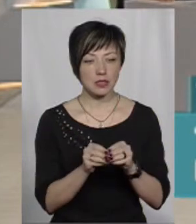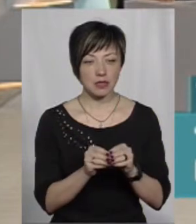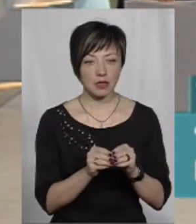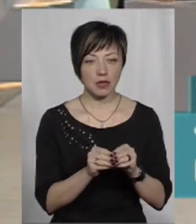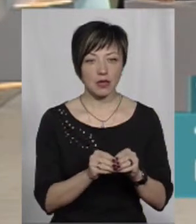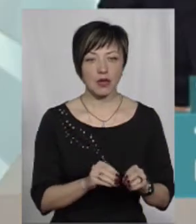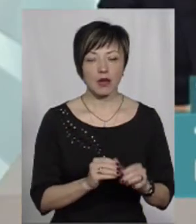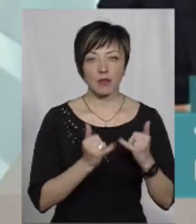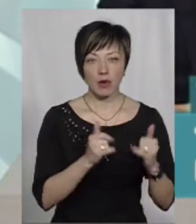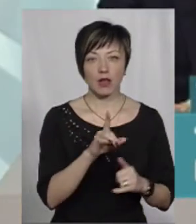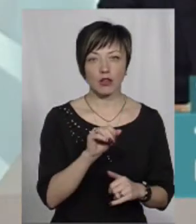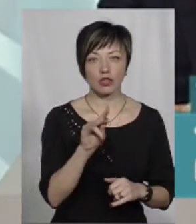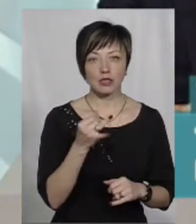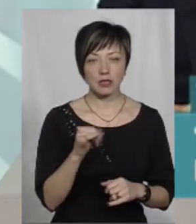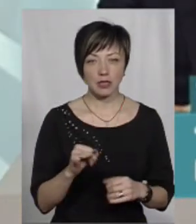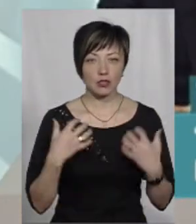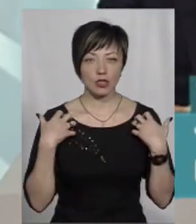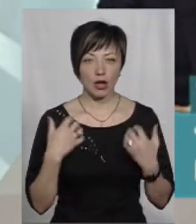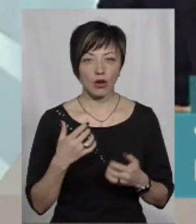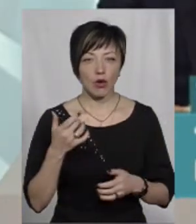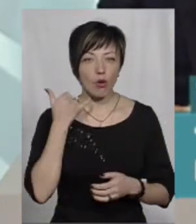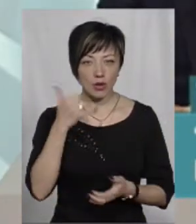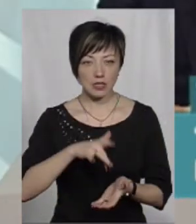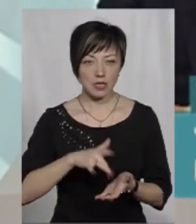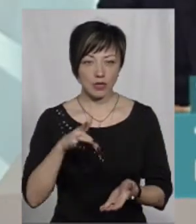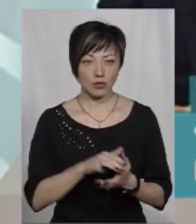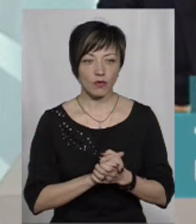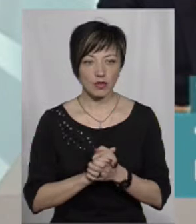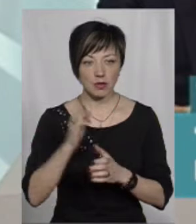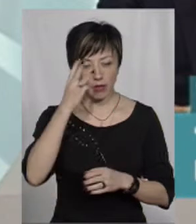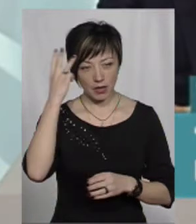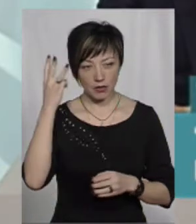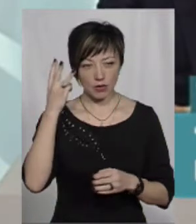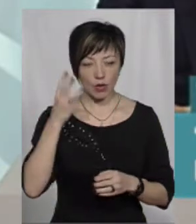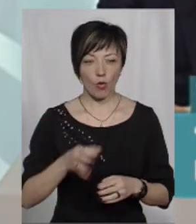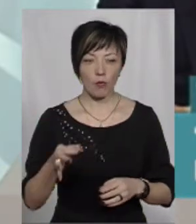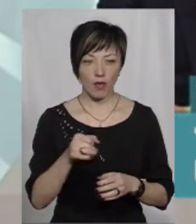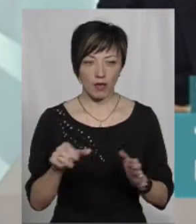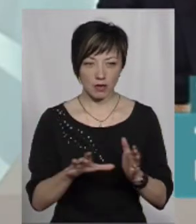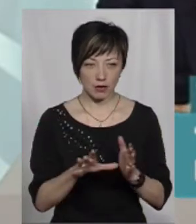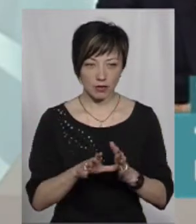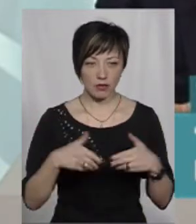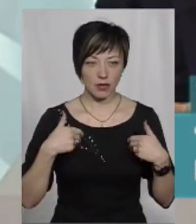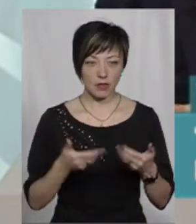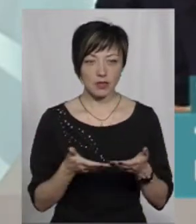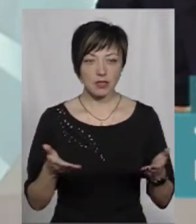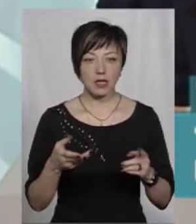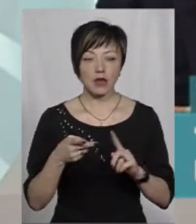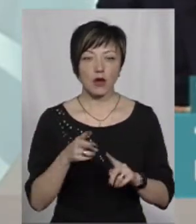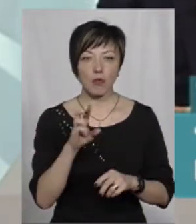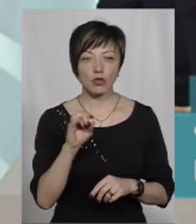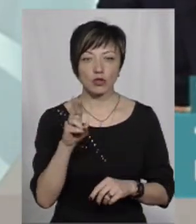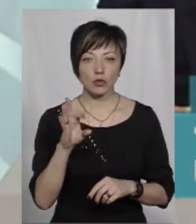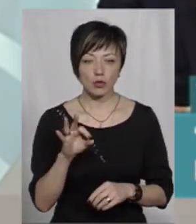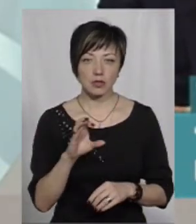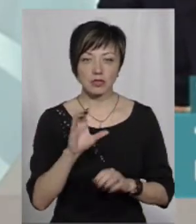Іваном Глебчастим, начальником кол-центру акціонерного товариства «Хмельницькобленерго». Вітаю вас. І